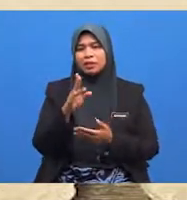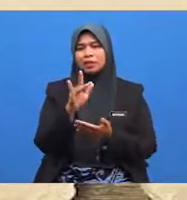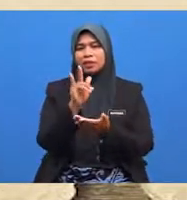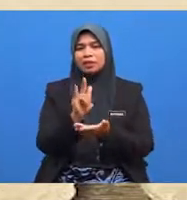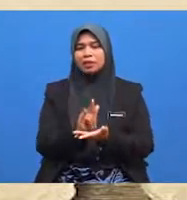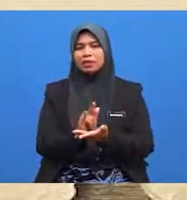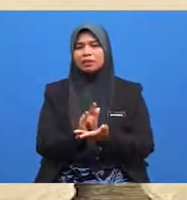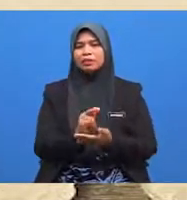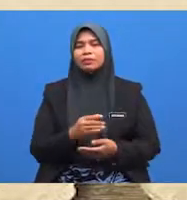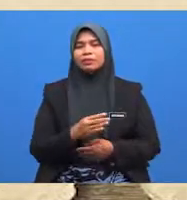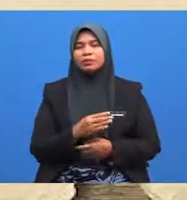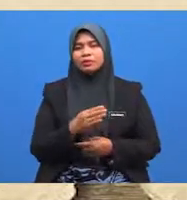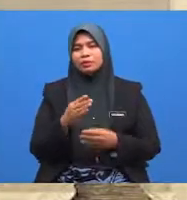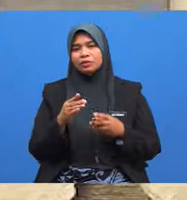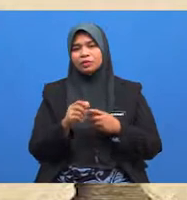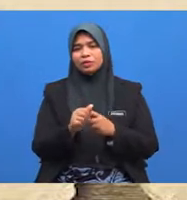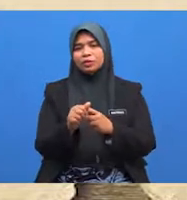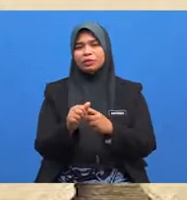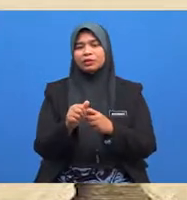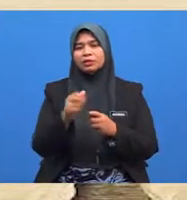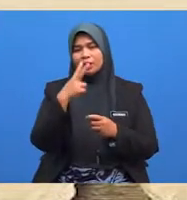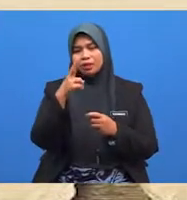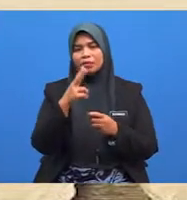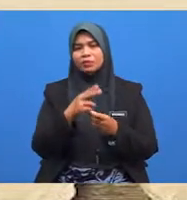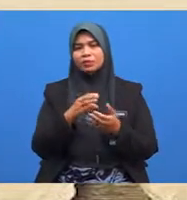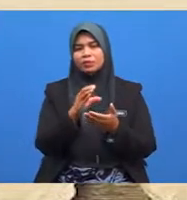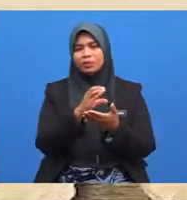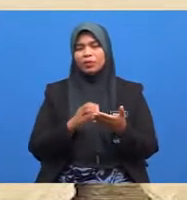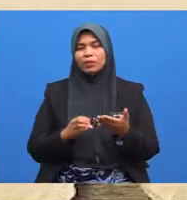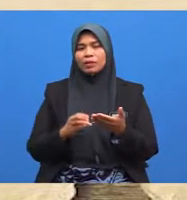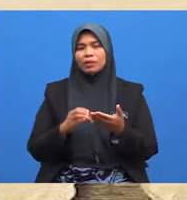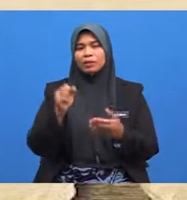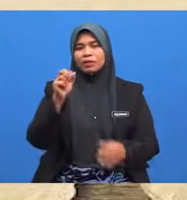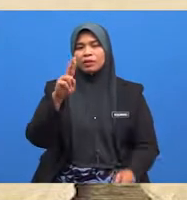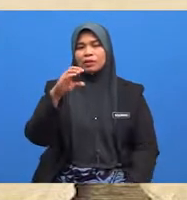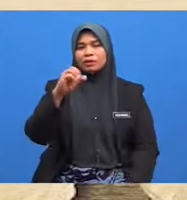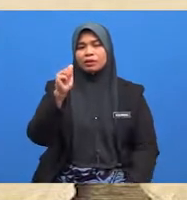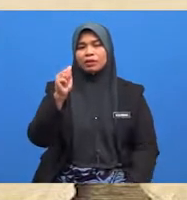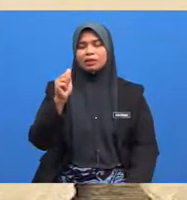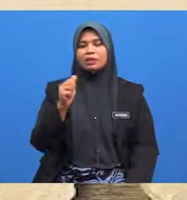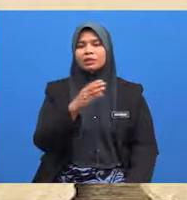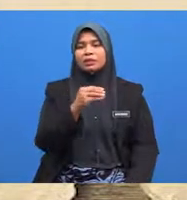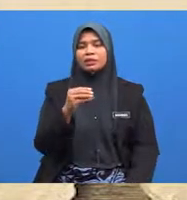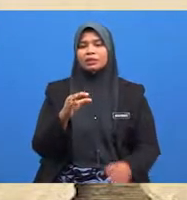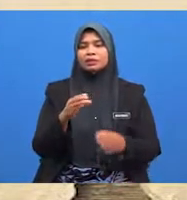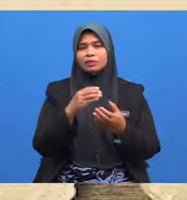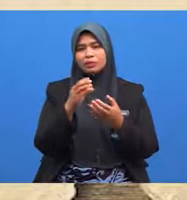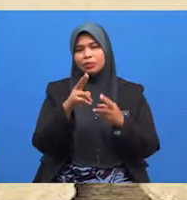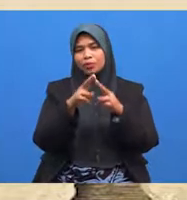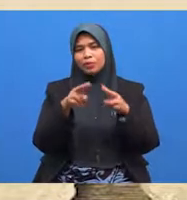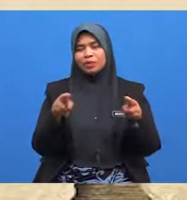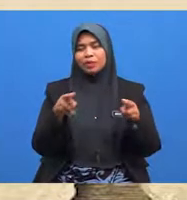Mughal dilihat menerusi dekorasi arca, rekaan flora serta ukiran